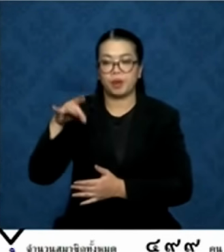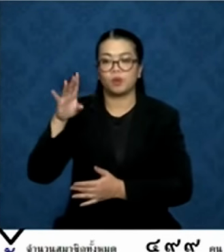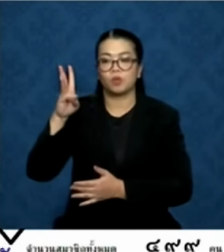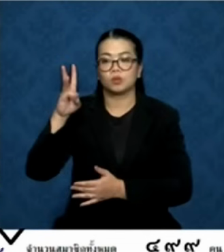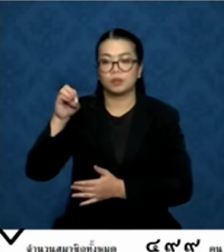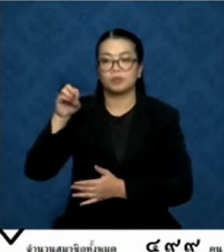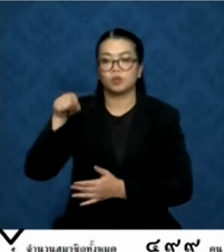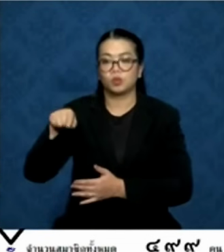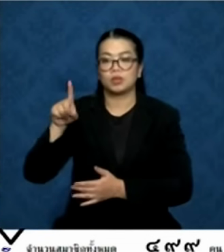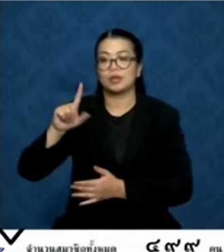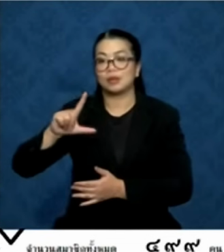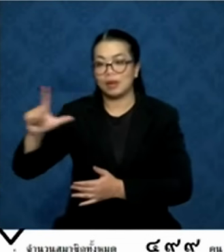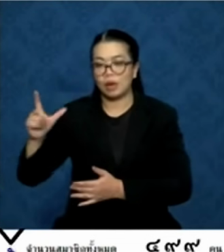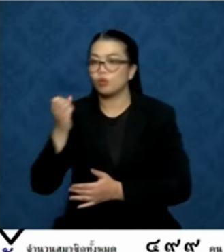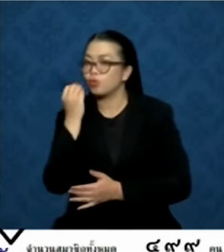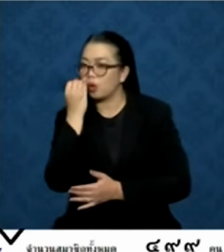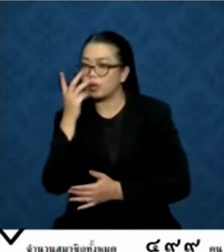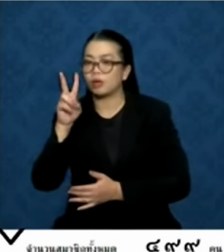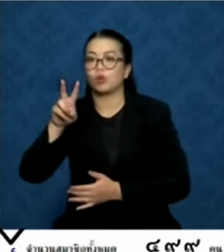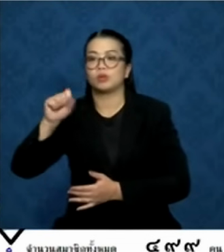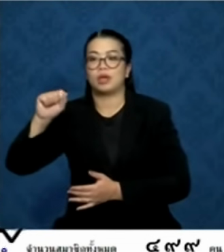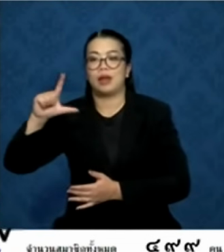228,060.1 ล้านบาท